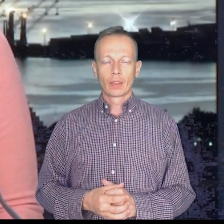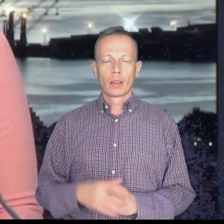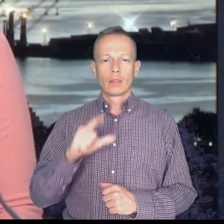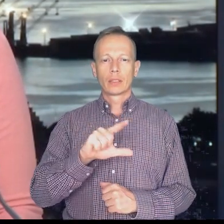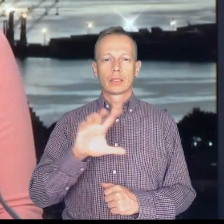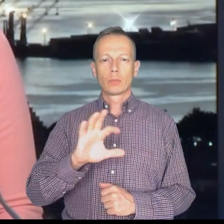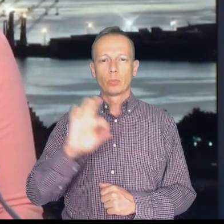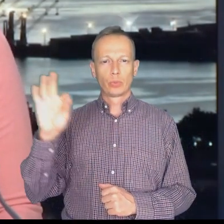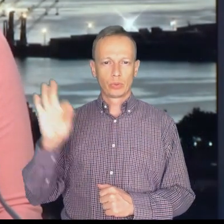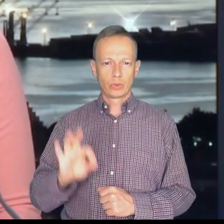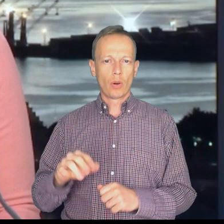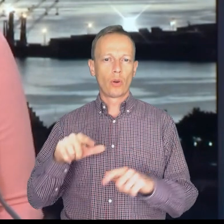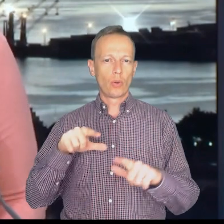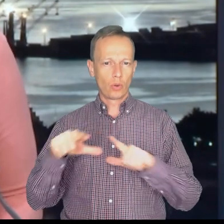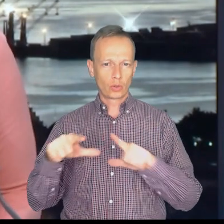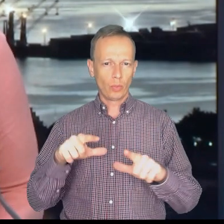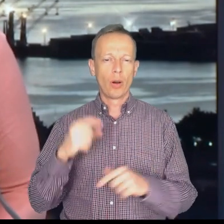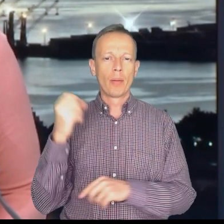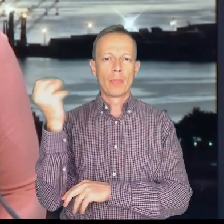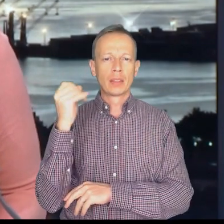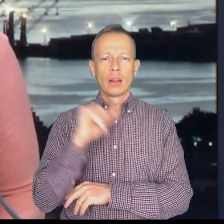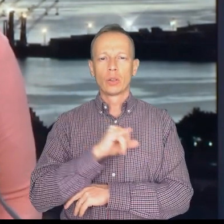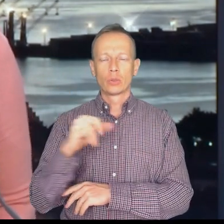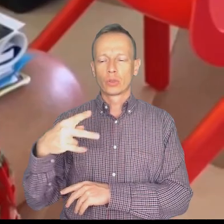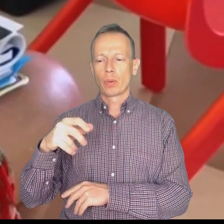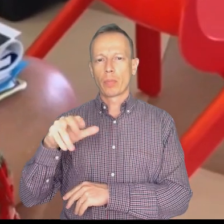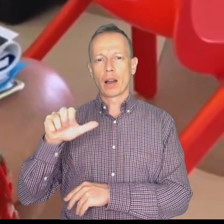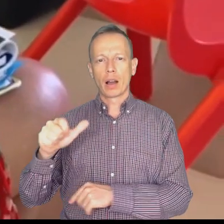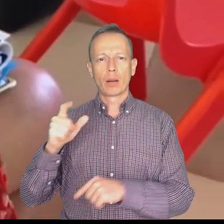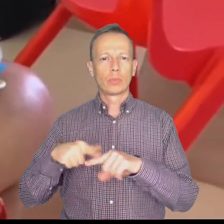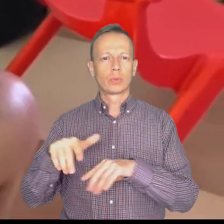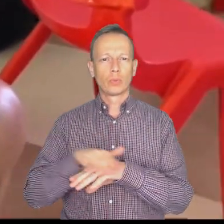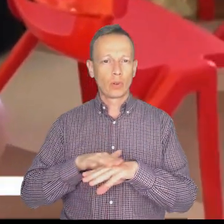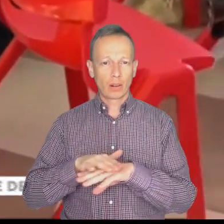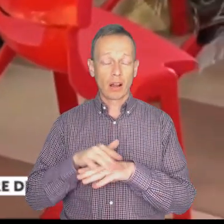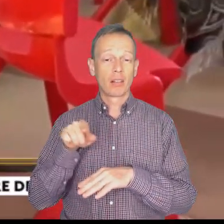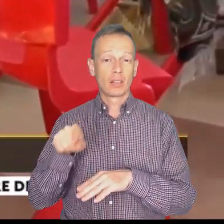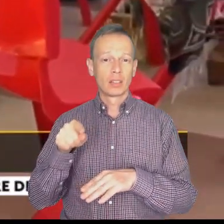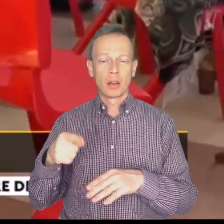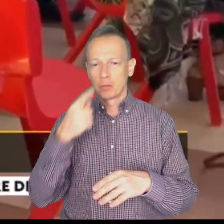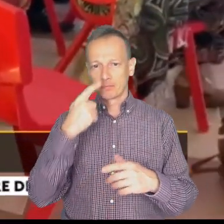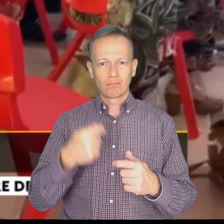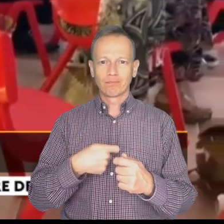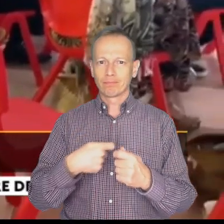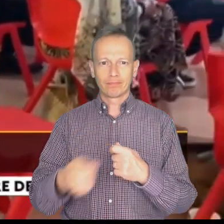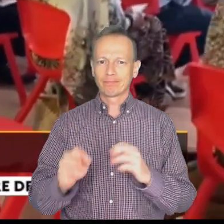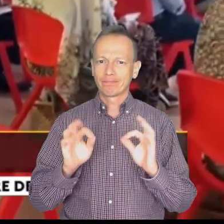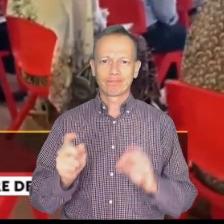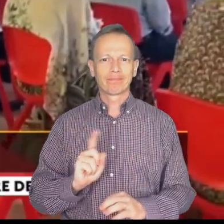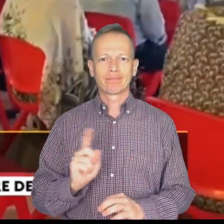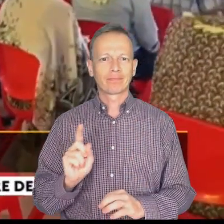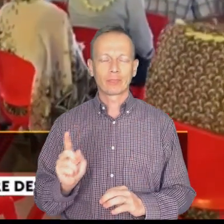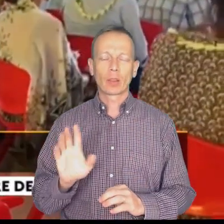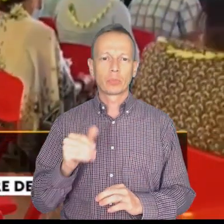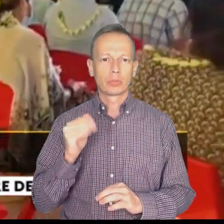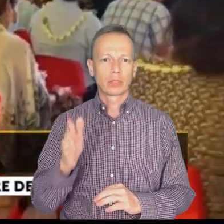25% au moins des logements entre Mahina et Papara et Moria relèvent de l'habitat indigne. Il reste alors un sujet de préoccupation